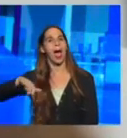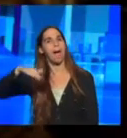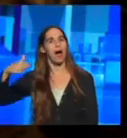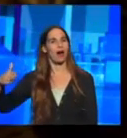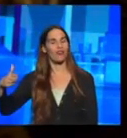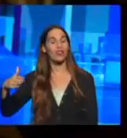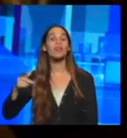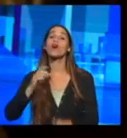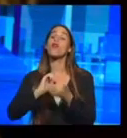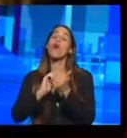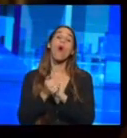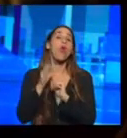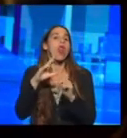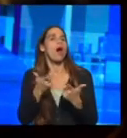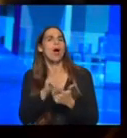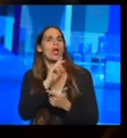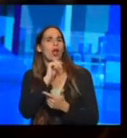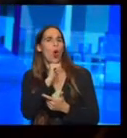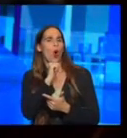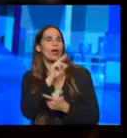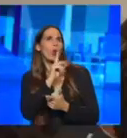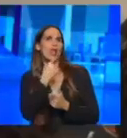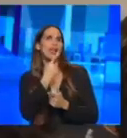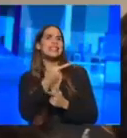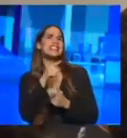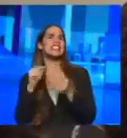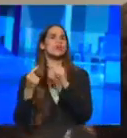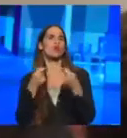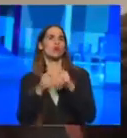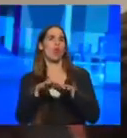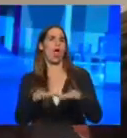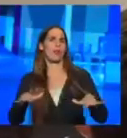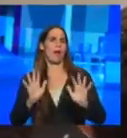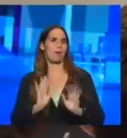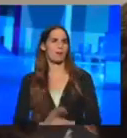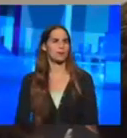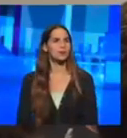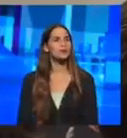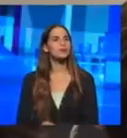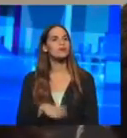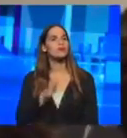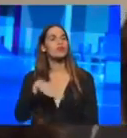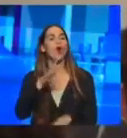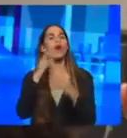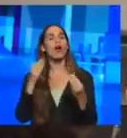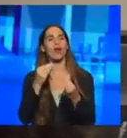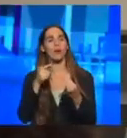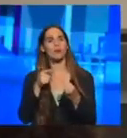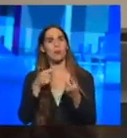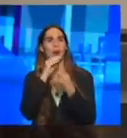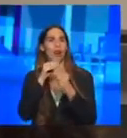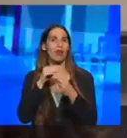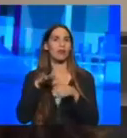רואה את הסכסוך הישראלי-פלסטיני כסכסוך על אדמה. Most of you think it's about territories, it's about settlements,